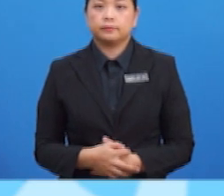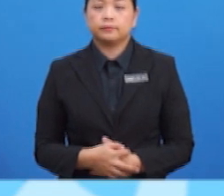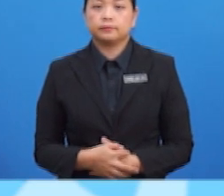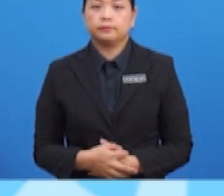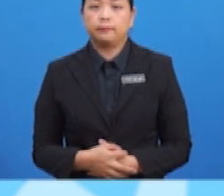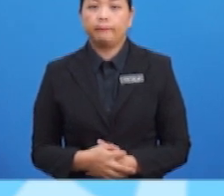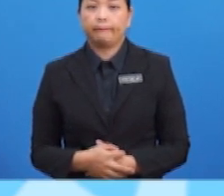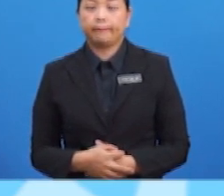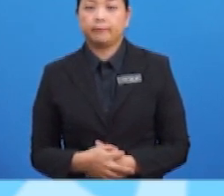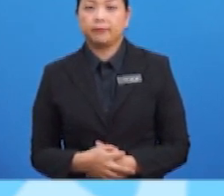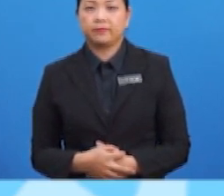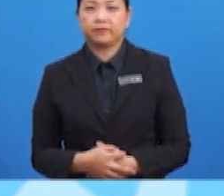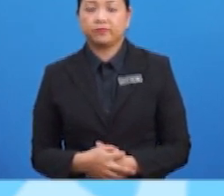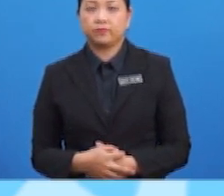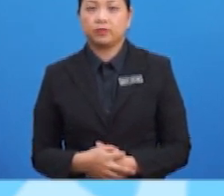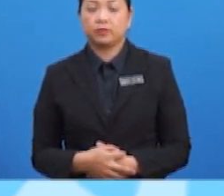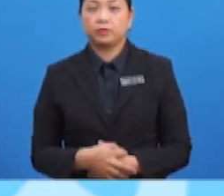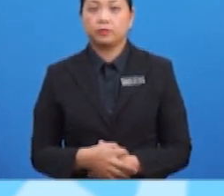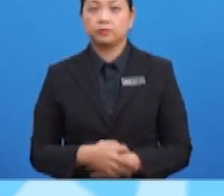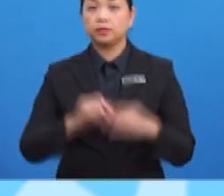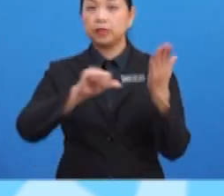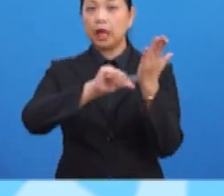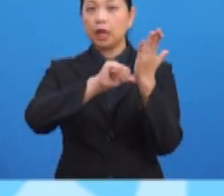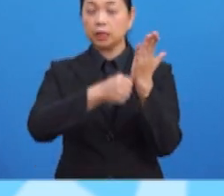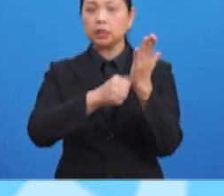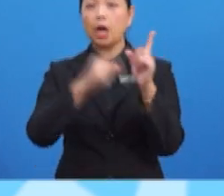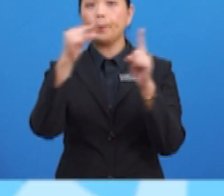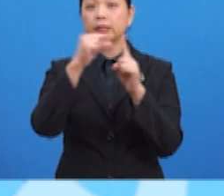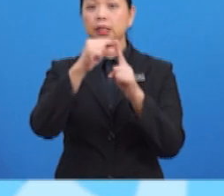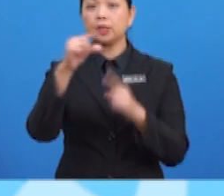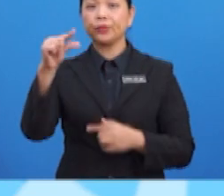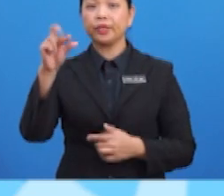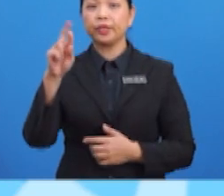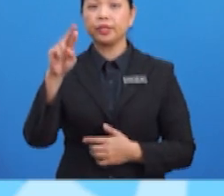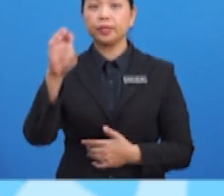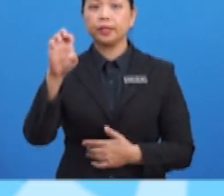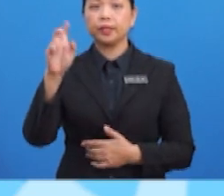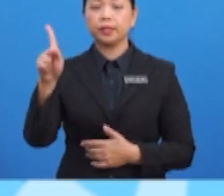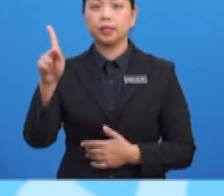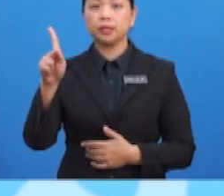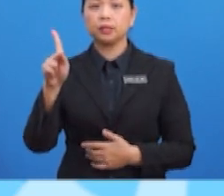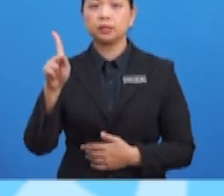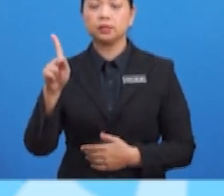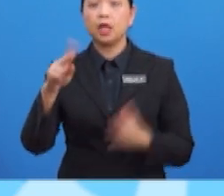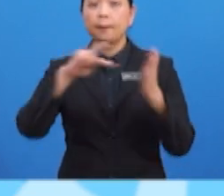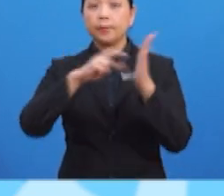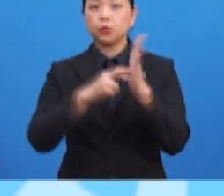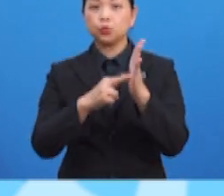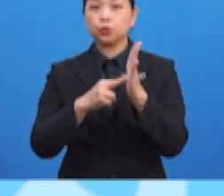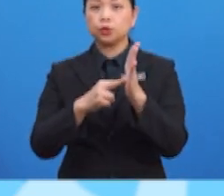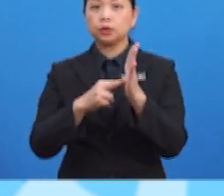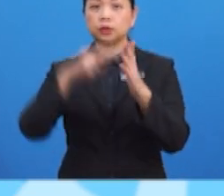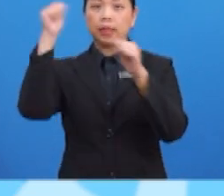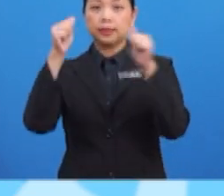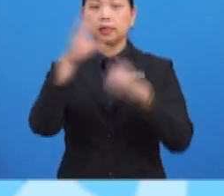Berasal dari perkataan Greek, pneu bermaksud angin dan matic